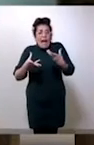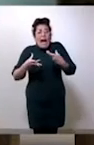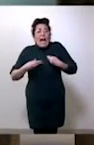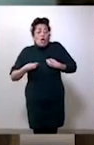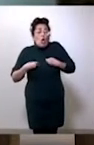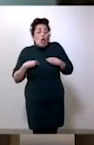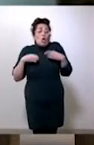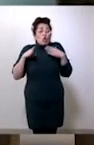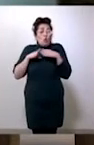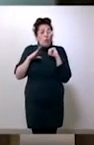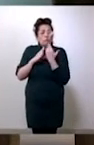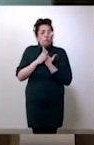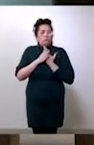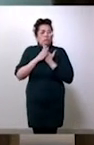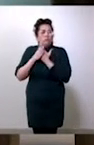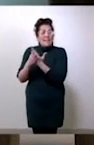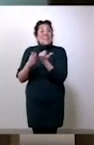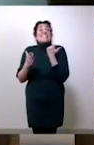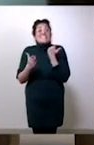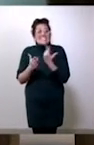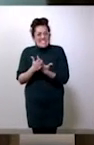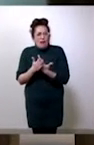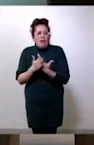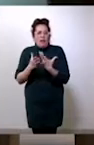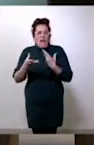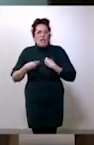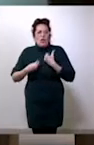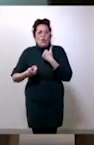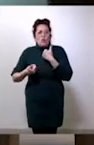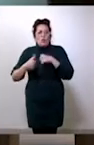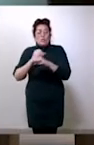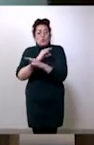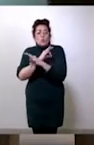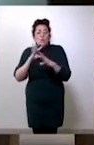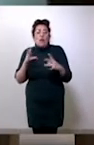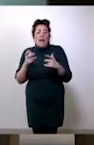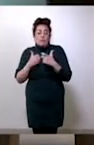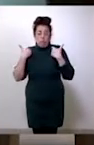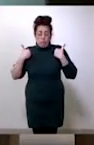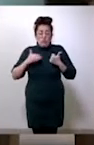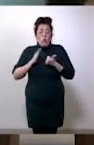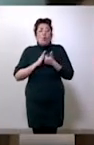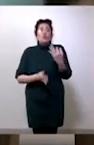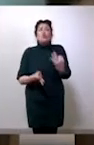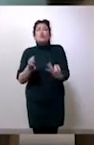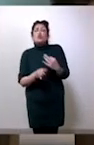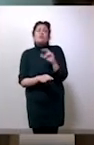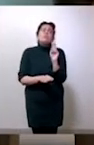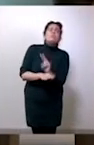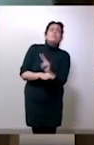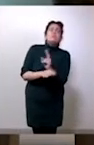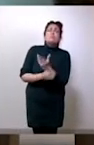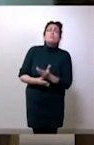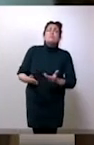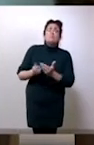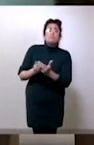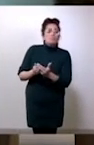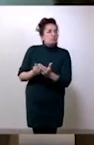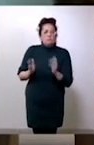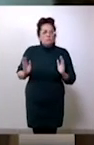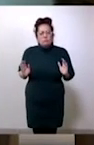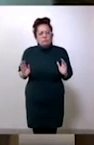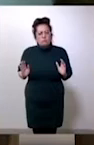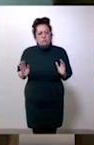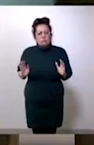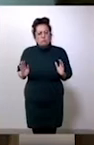fait l'accueil inconditionnel, c'est que nous on n'est pas là pour juger ni la ville de Bordeaux ni les autres membres de l'Anvita